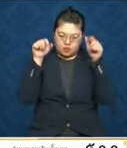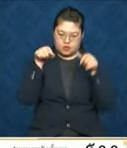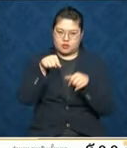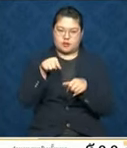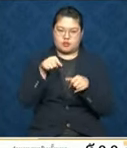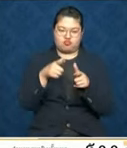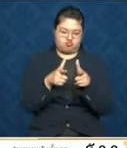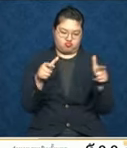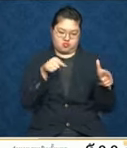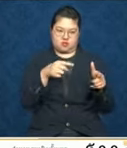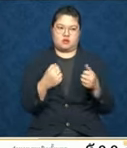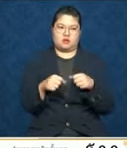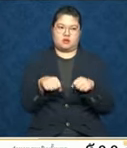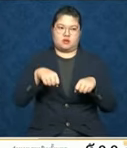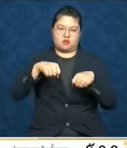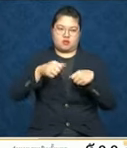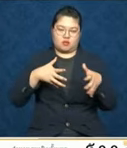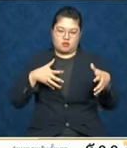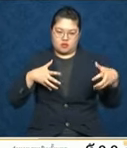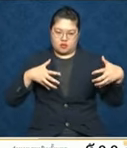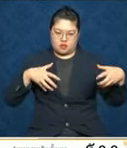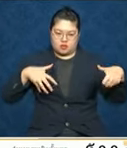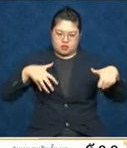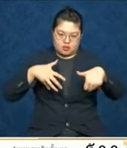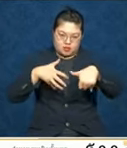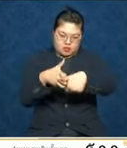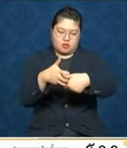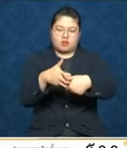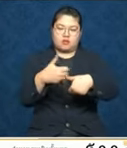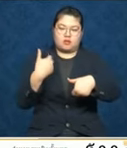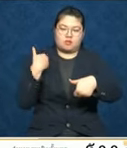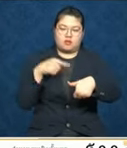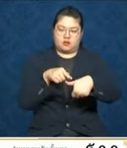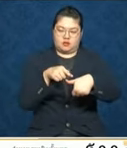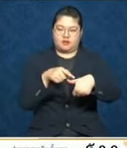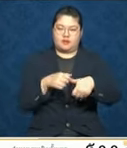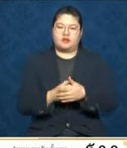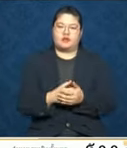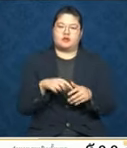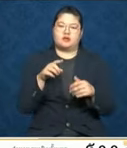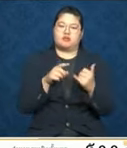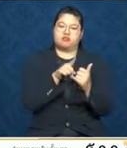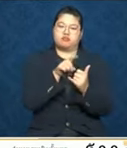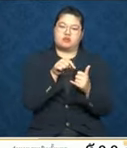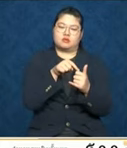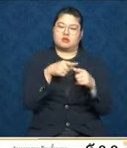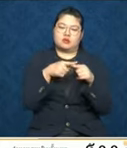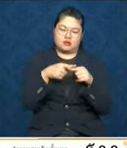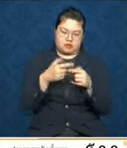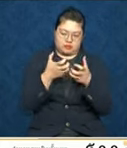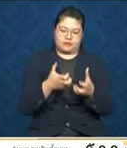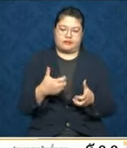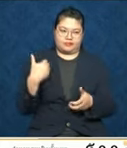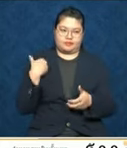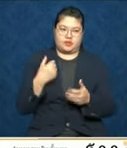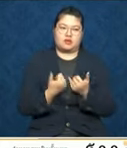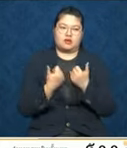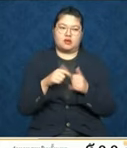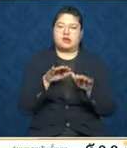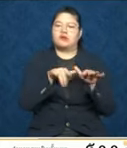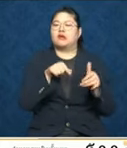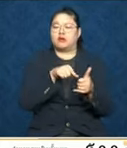ารถกระบะเลยนะครับพุ่งชนแม่ลูกคู่หนึ่งที่ขับรถจักรยานยนต์ผ่านมานะครับได้รับบาดเจ็บสาหัสซึ่งตอนนี้น้องก็ยังรักษา